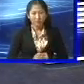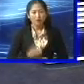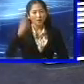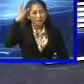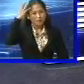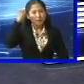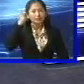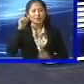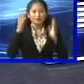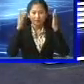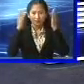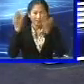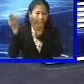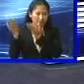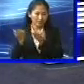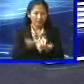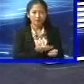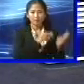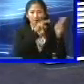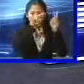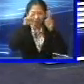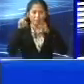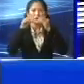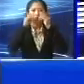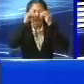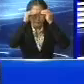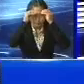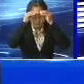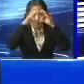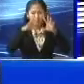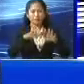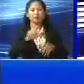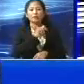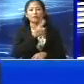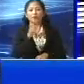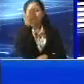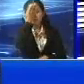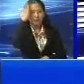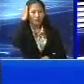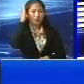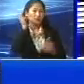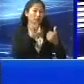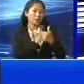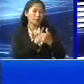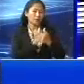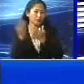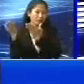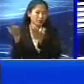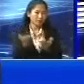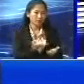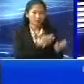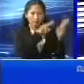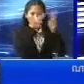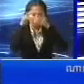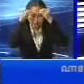ូរទស្សន៍សិកជនជាទីមិត្តឯកណានីសូមអញ្ជើញតាមដានទស្សនានៃការផ្សាយផ្ទាល់ព័ត៌មានរបស់ទូរទស្សន៍បាយ័នបាទជាដំបូងនេះសូមអញ្ជើញតាមដានទស្ស